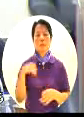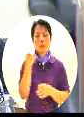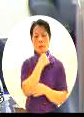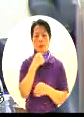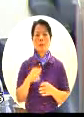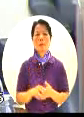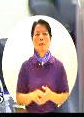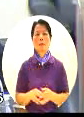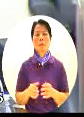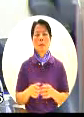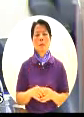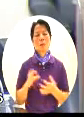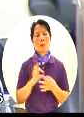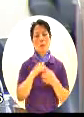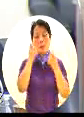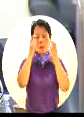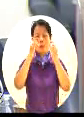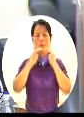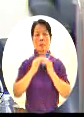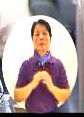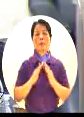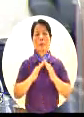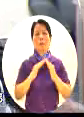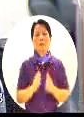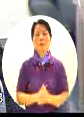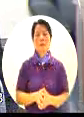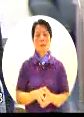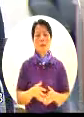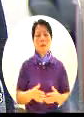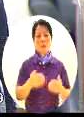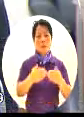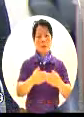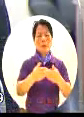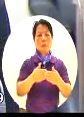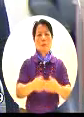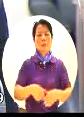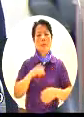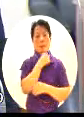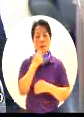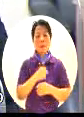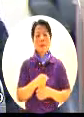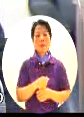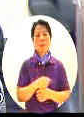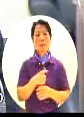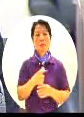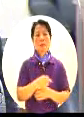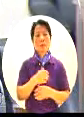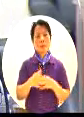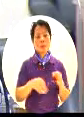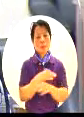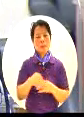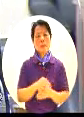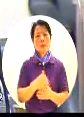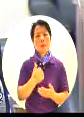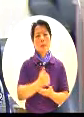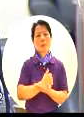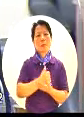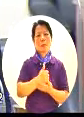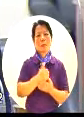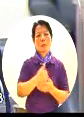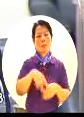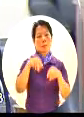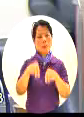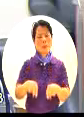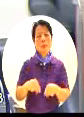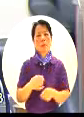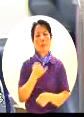哈，啊为咱高雄哈，针对两岸服贸的部分哈，希望讲能够做一个协